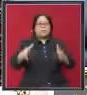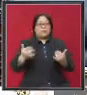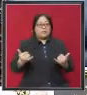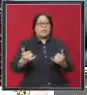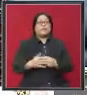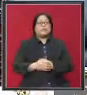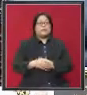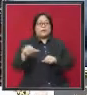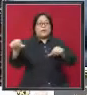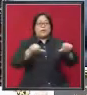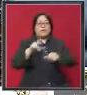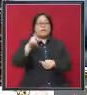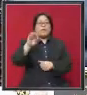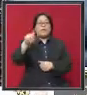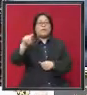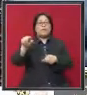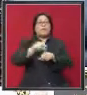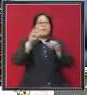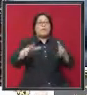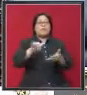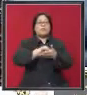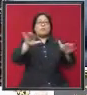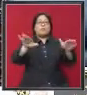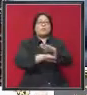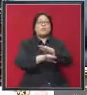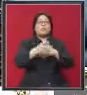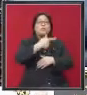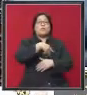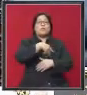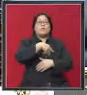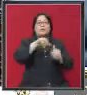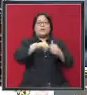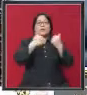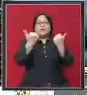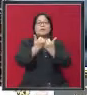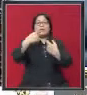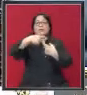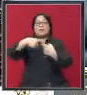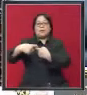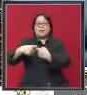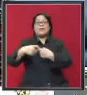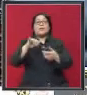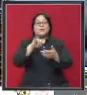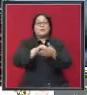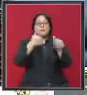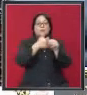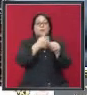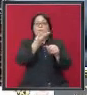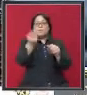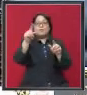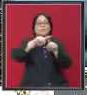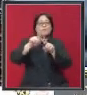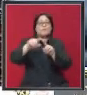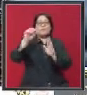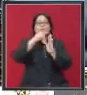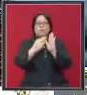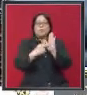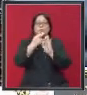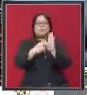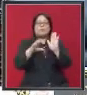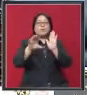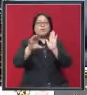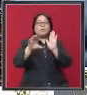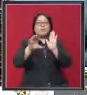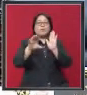ini, di mana aktiviti kredit pengguna terletak di bawah bidang kuasa kementerian dan agensi berkaitan, tertakluk kepada beberapa undang-undang lah. Contohnya